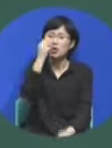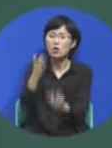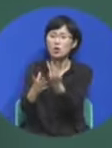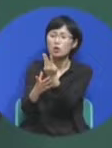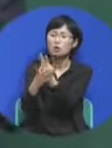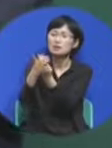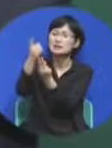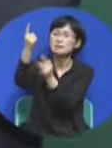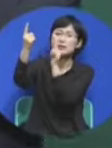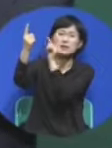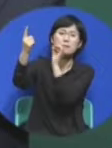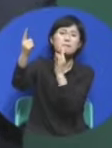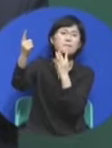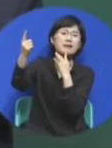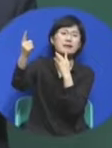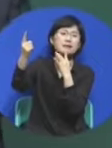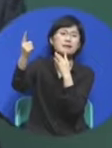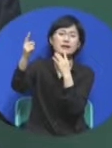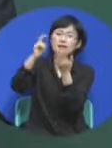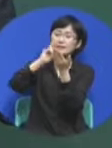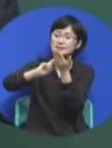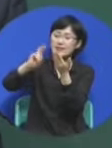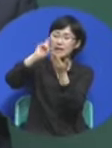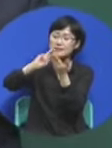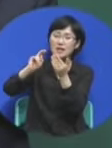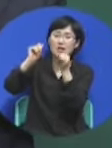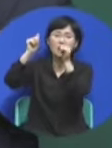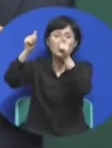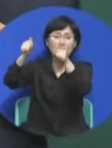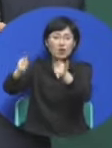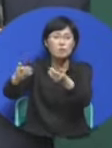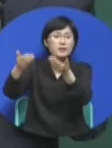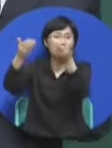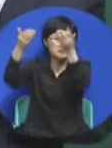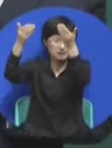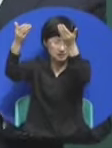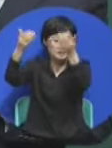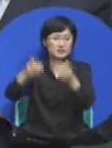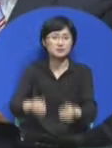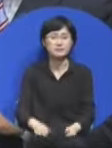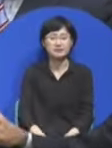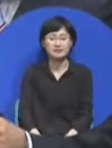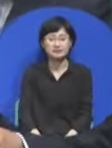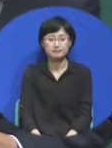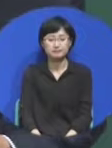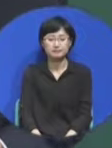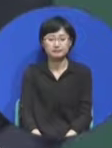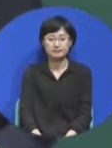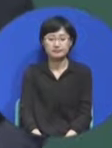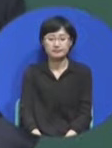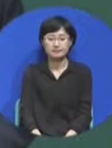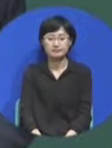하나님만이 저와 여러분의 찬양과 경배의 대상인 줄로 믿습니다.